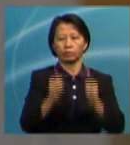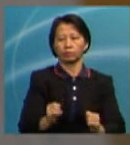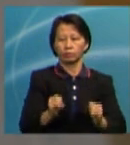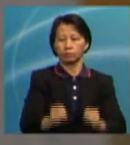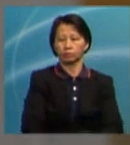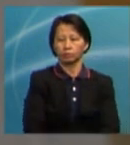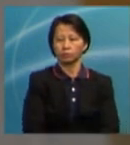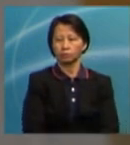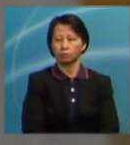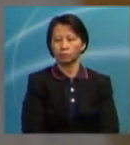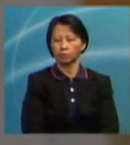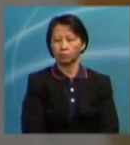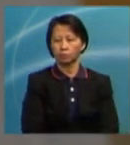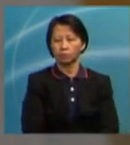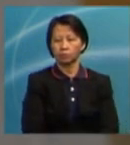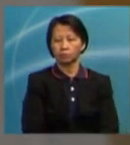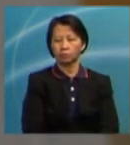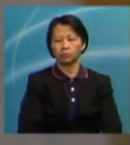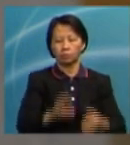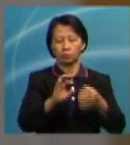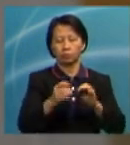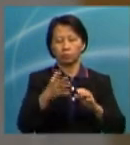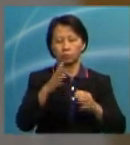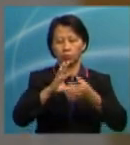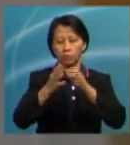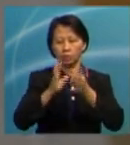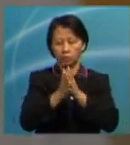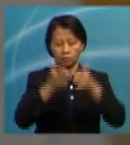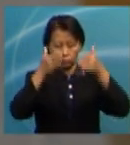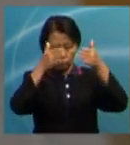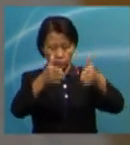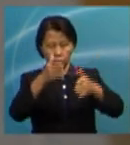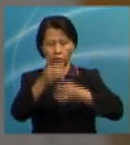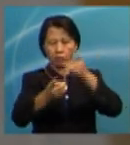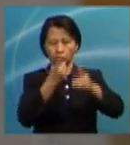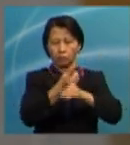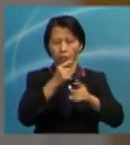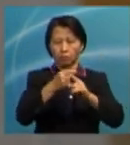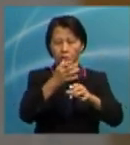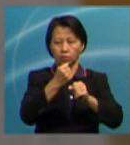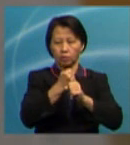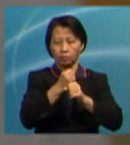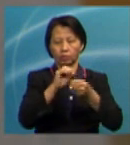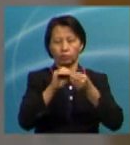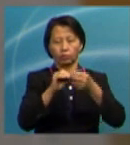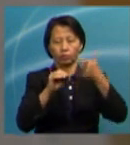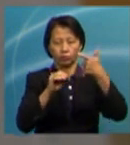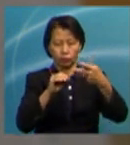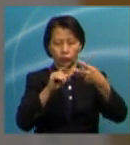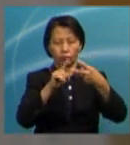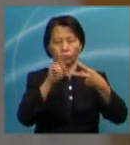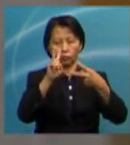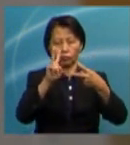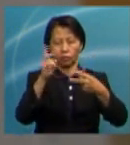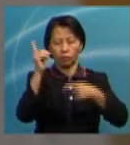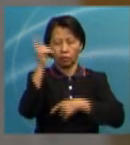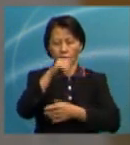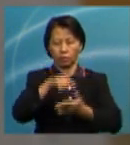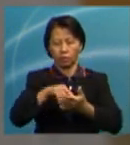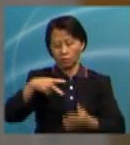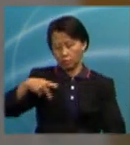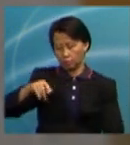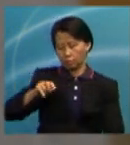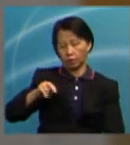individu kelibat olimpi negara itu terus menjadi perhatian dunia apabila meraih pingat keduanya hari ini Panda Lela